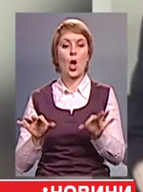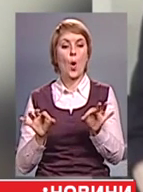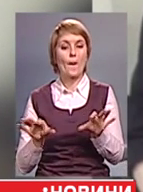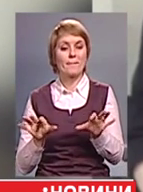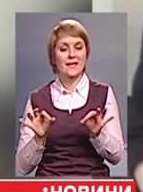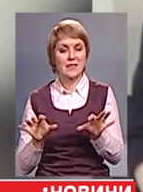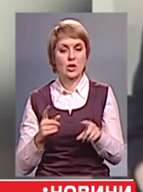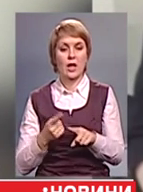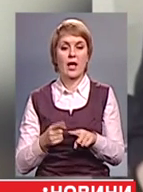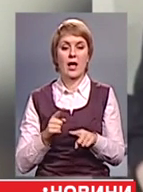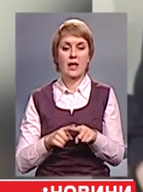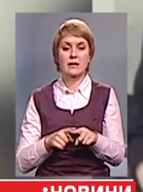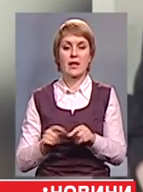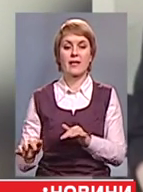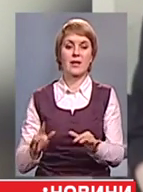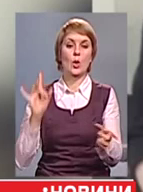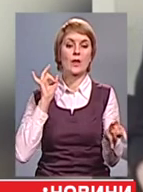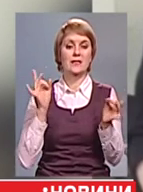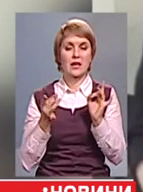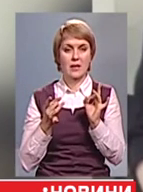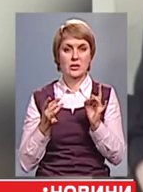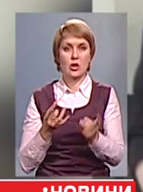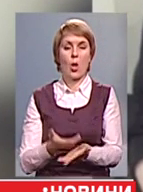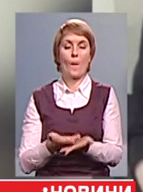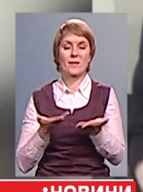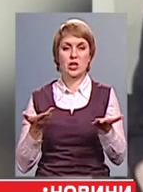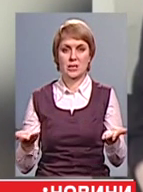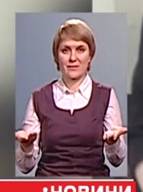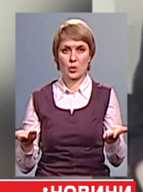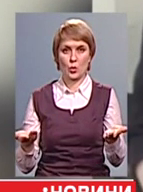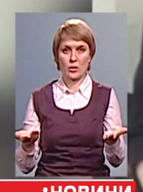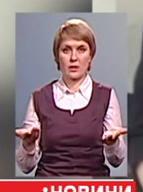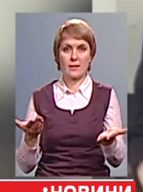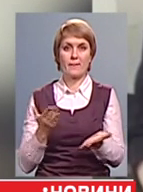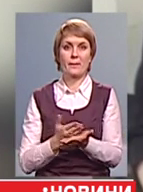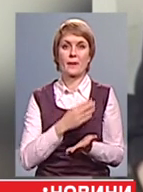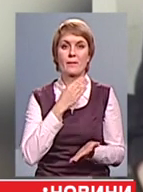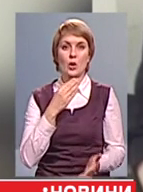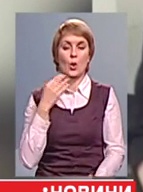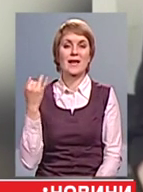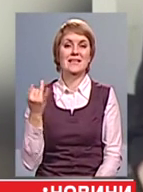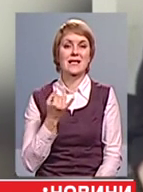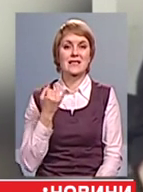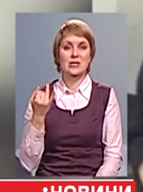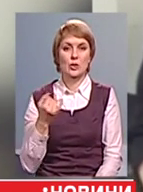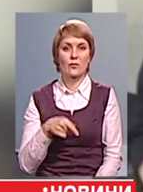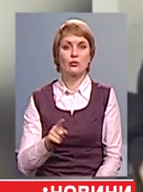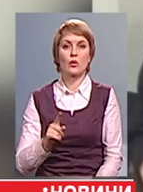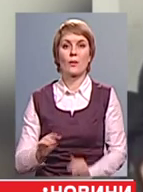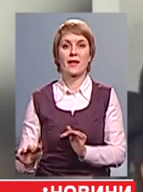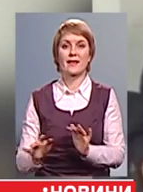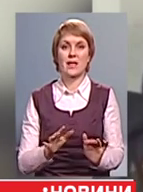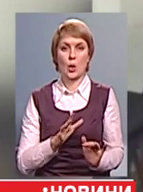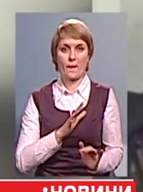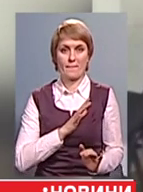что это дело резонансное, общественное, и есть много лиц заинтересованных в том, чтобы дело